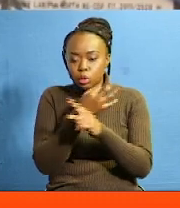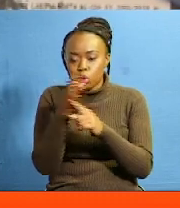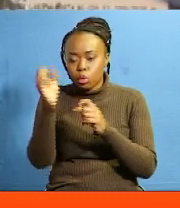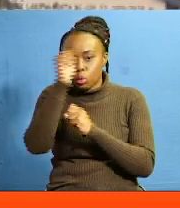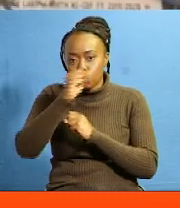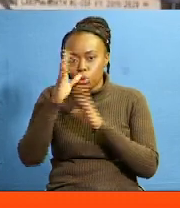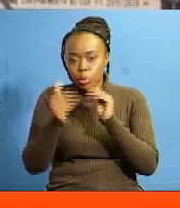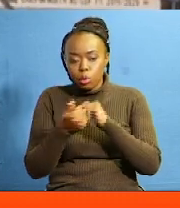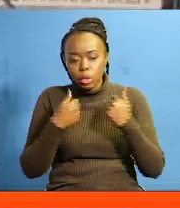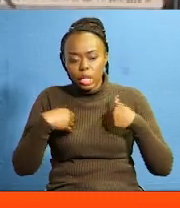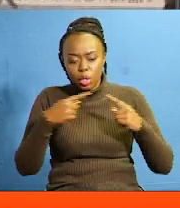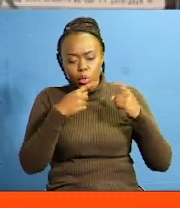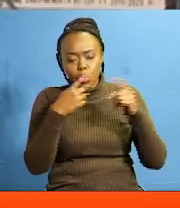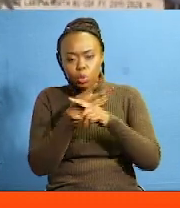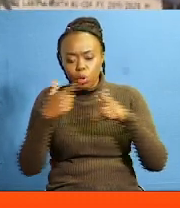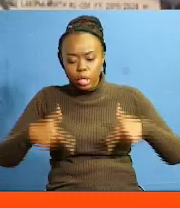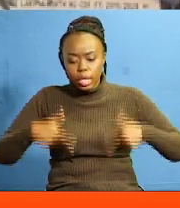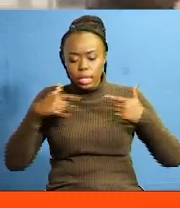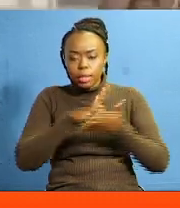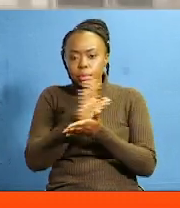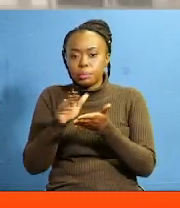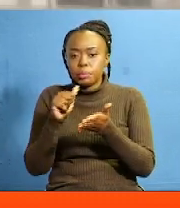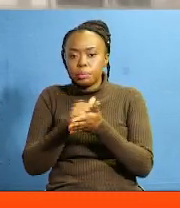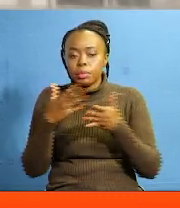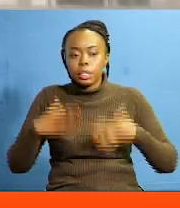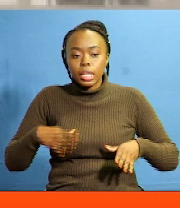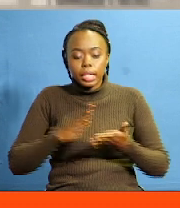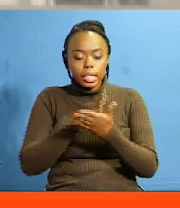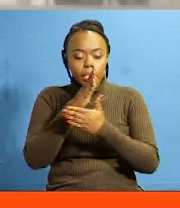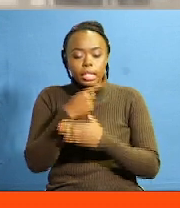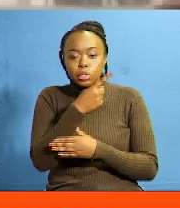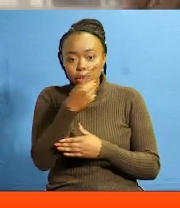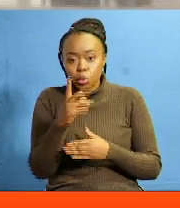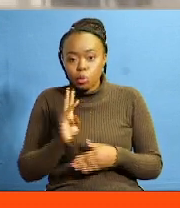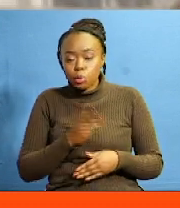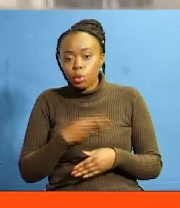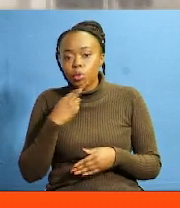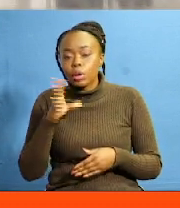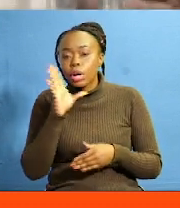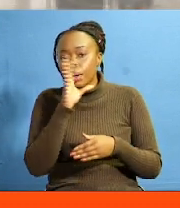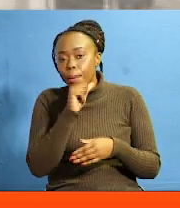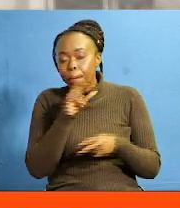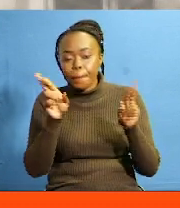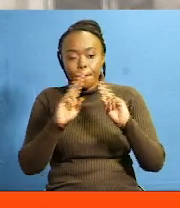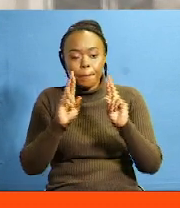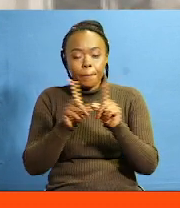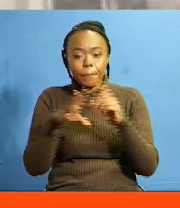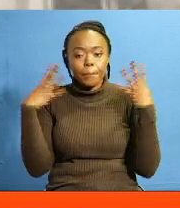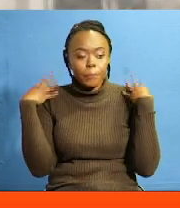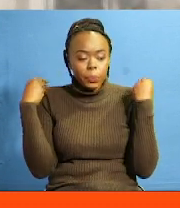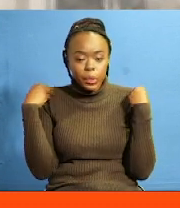siasa ambayo inahatarisha maisha ya wenyeji eneo hilo. I want to assure you, we are completely ready and